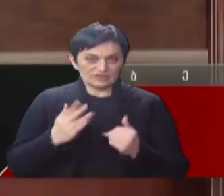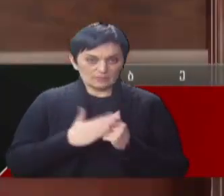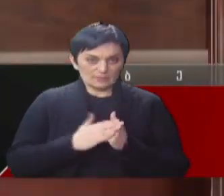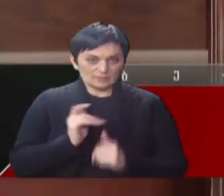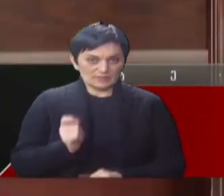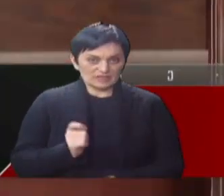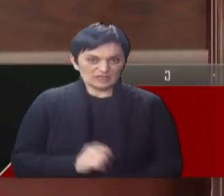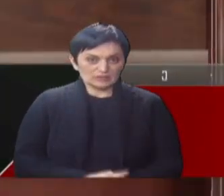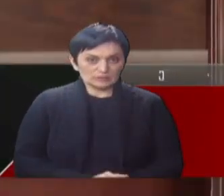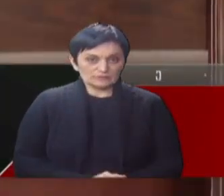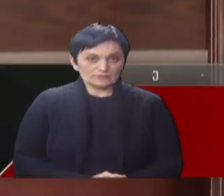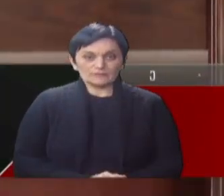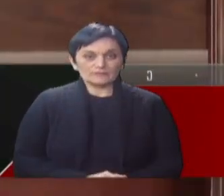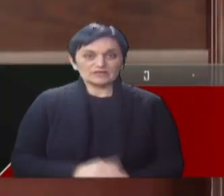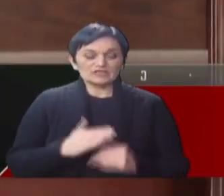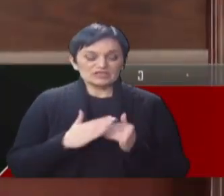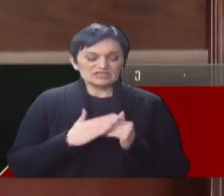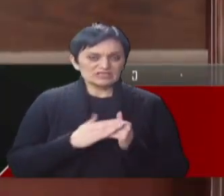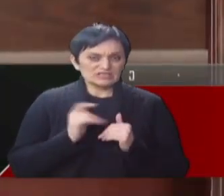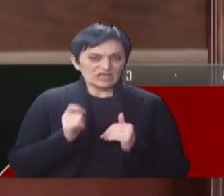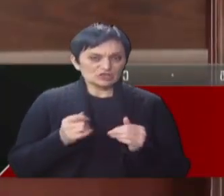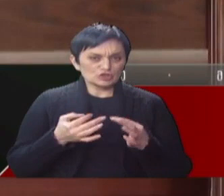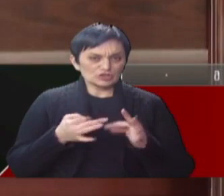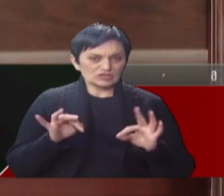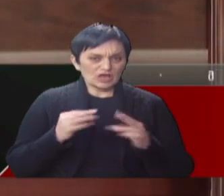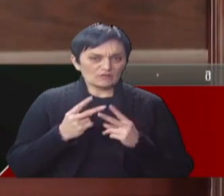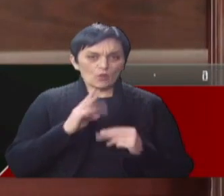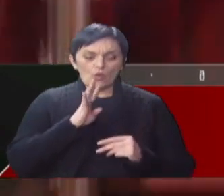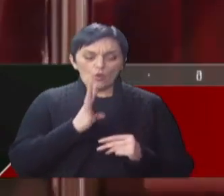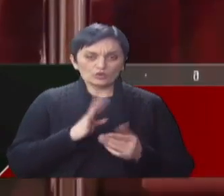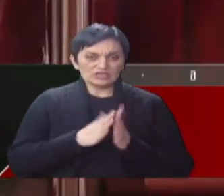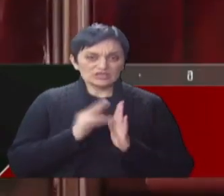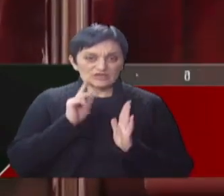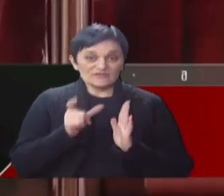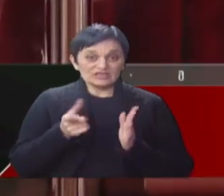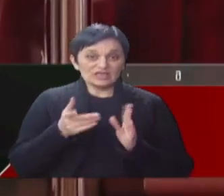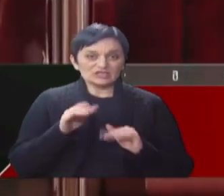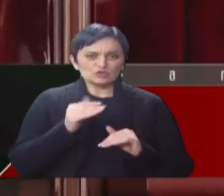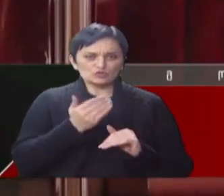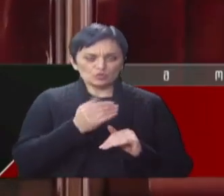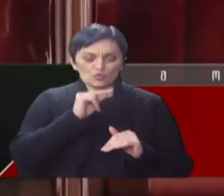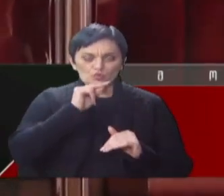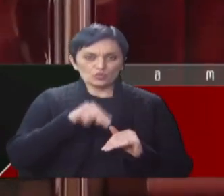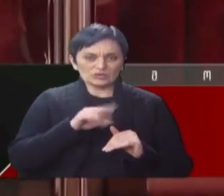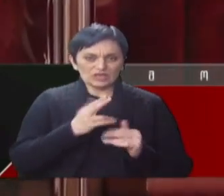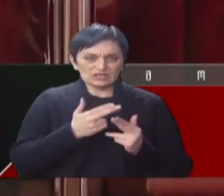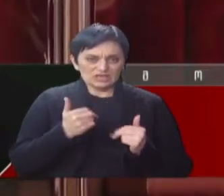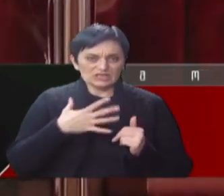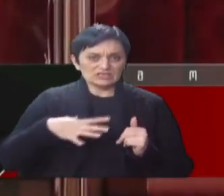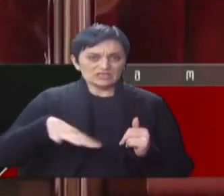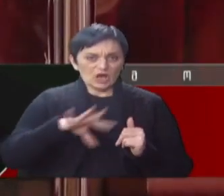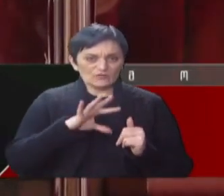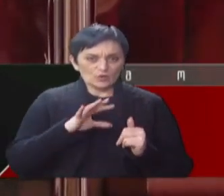მიესაჯათ. ავით კუტალაძე სასჯელის სახელდაზომად განისაზღვრეს თავისუფლების აღკვეთა ოთხი წლის ვადით. ოდან ჩეხმაძე ცნობილი ხნის უდანაშაულო და გამართლებული საქართველოს